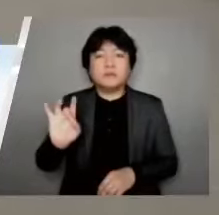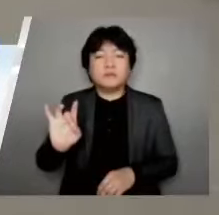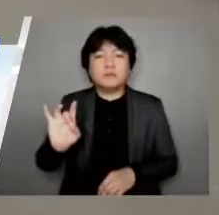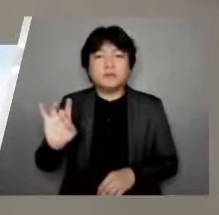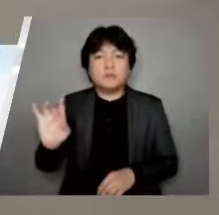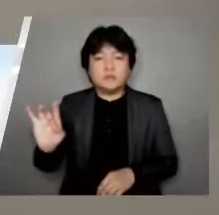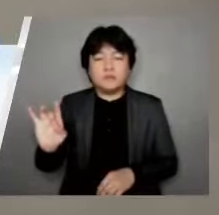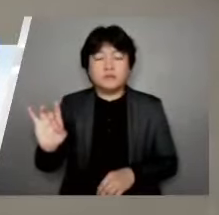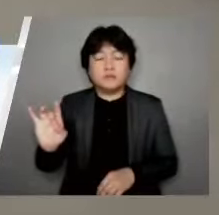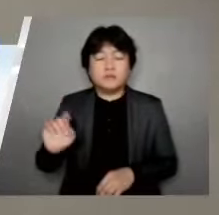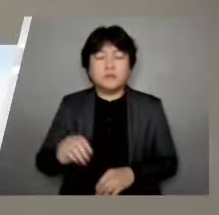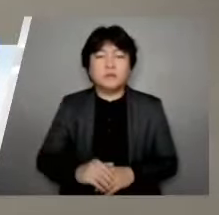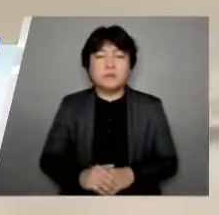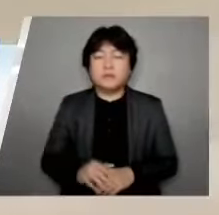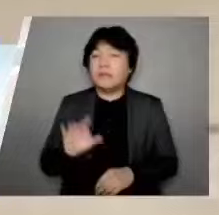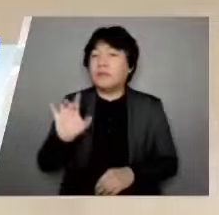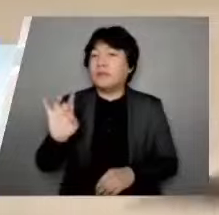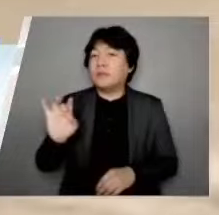0961-869-5888 at